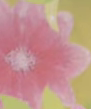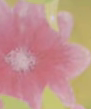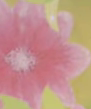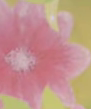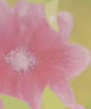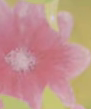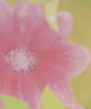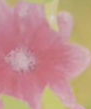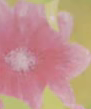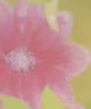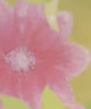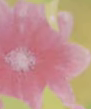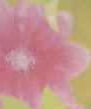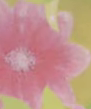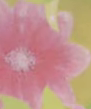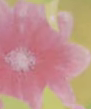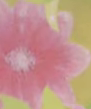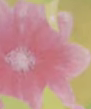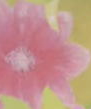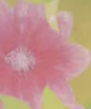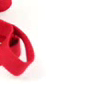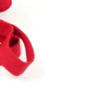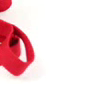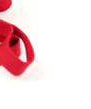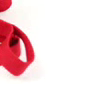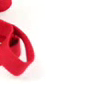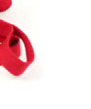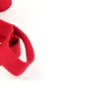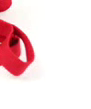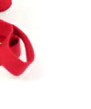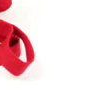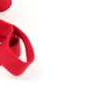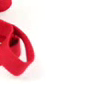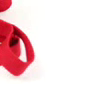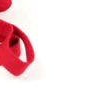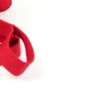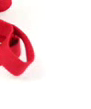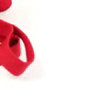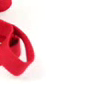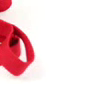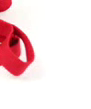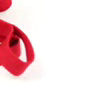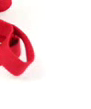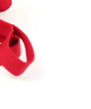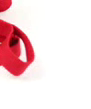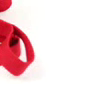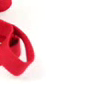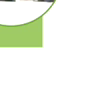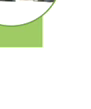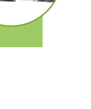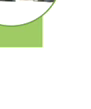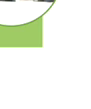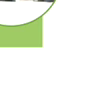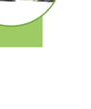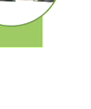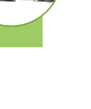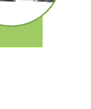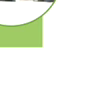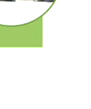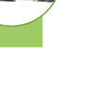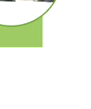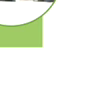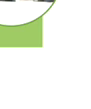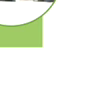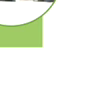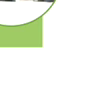분들께 선물 준비하고 있습니다. 소개해드릴게요. 주식회사 윙하우스에서 미아방지 배낭 세트를 육아 커뮤니티 푸르미닷컴에서